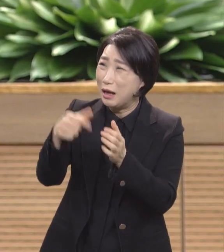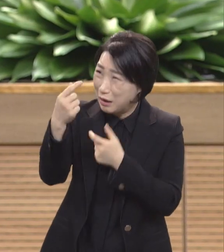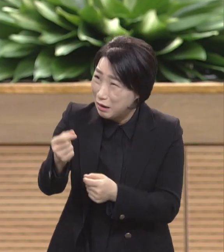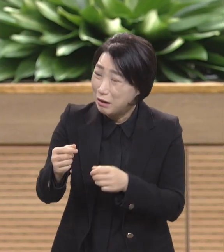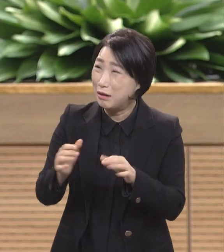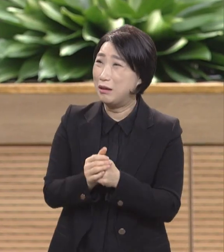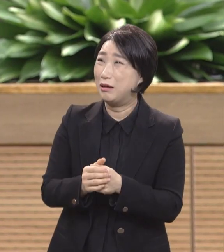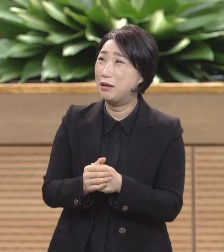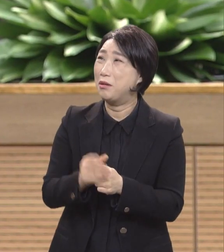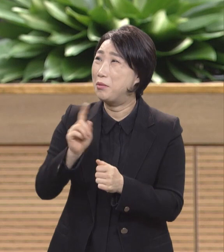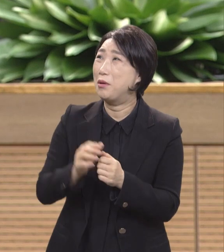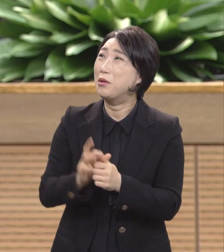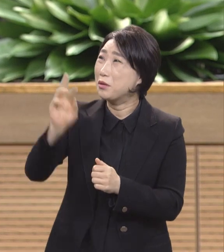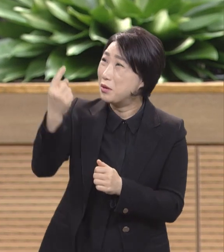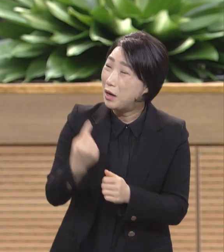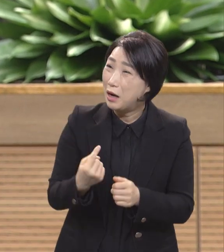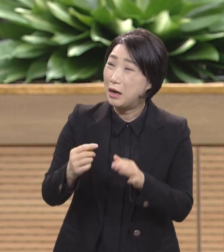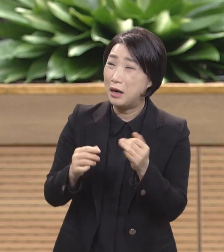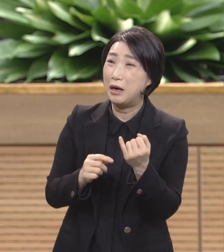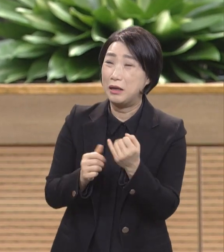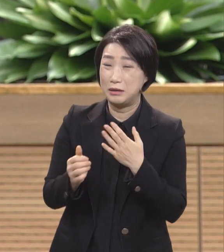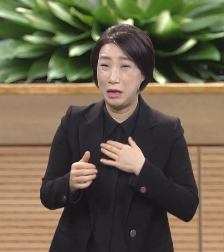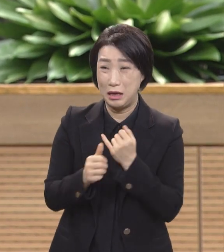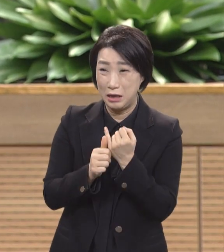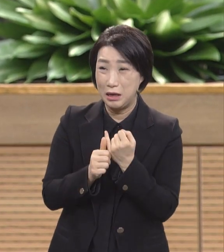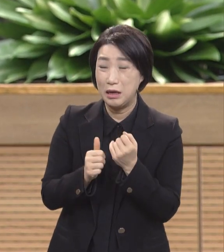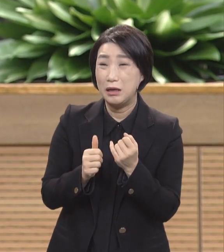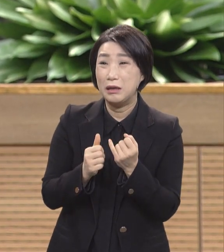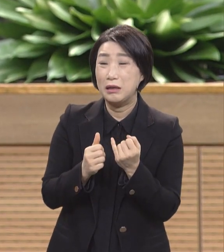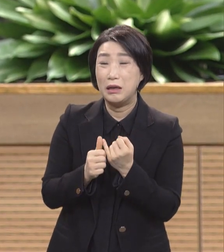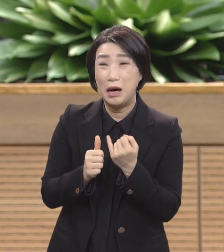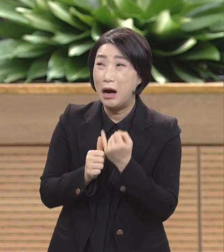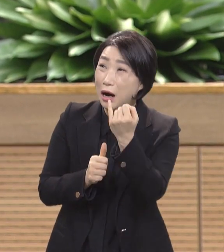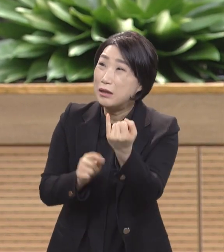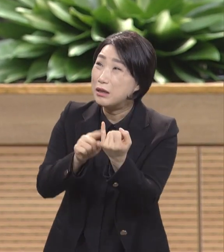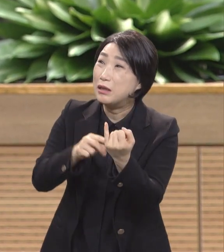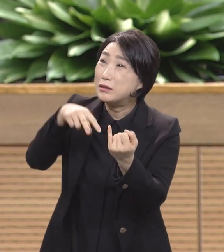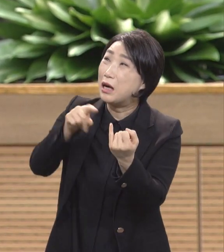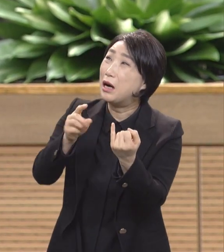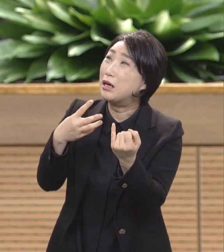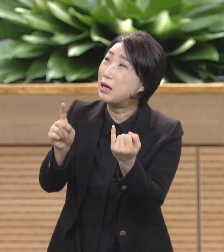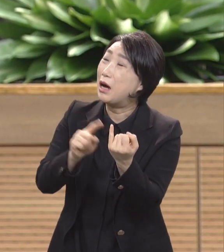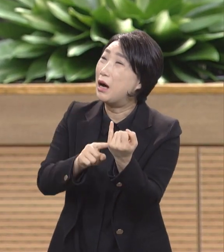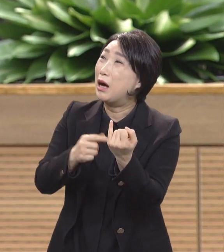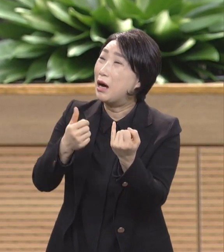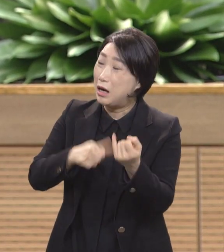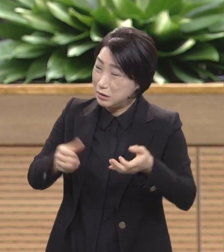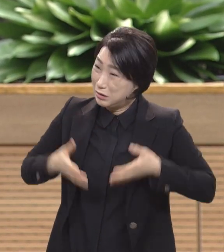정령되게 돌아오리니 내 안에 사라에게 아들이 있으라고 말씀하신 지가 언제입니까?